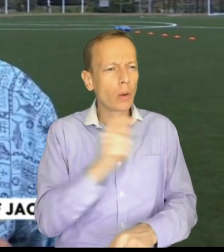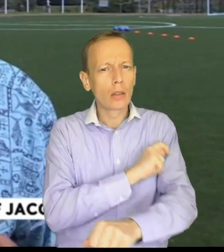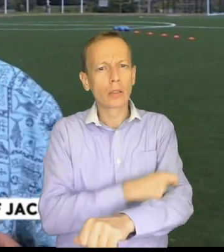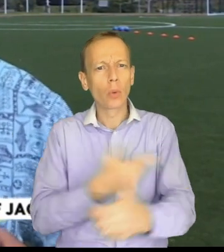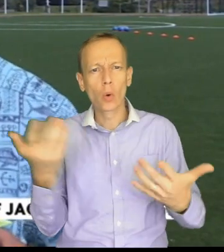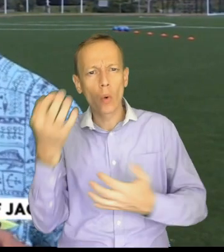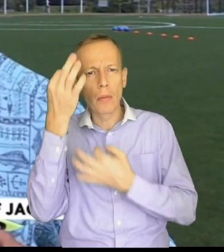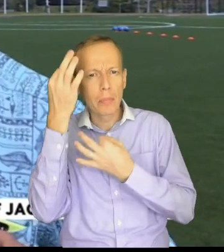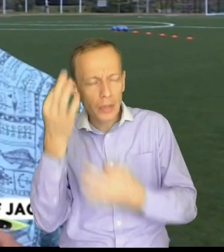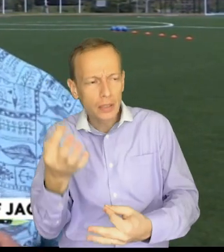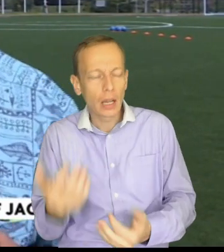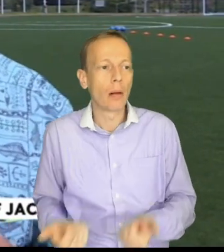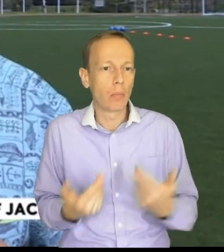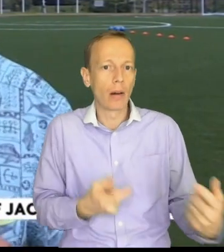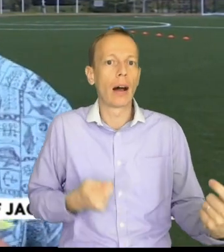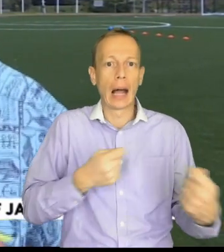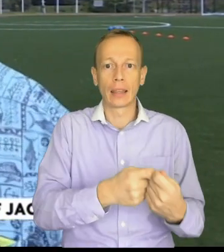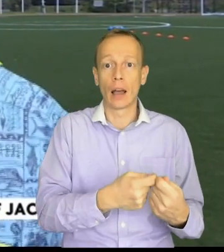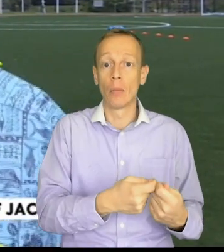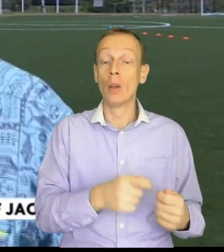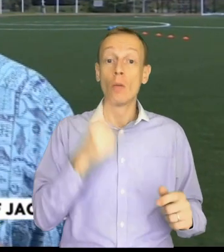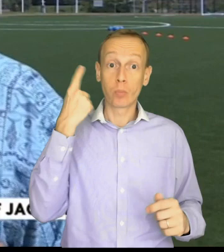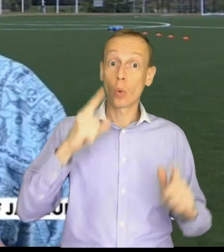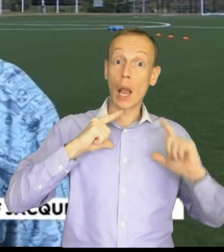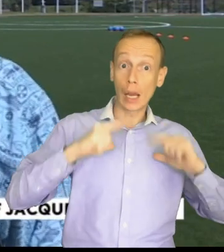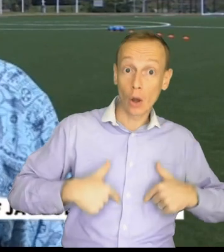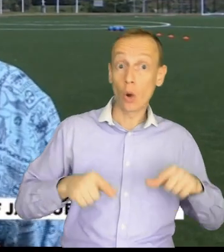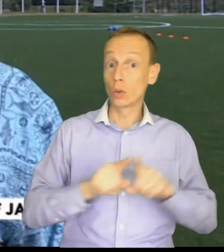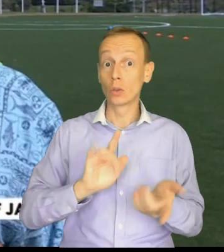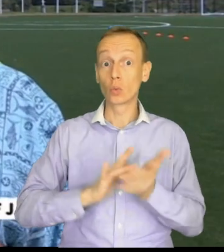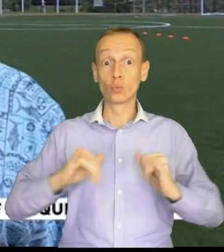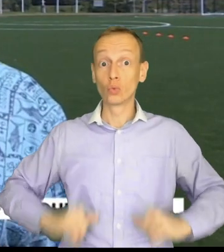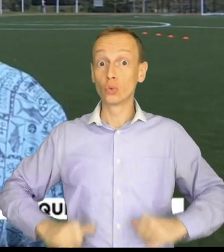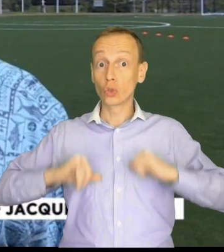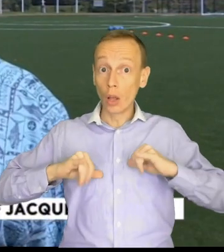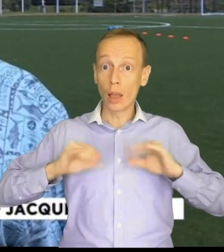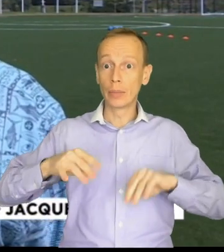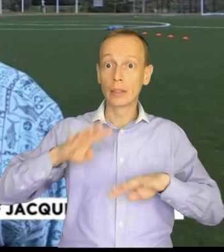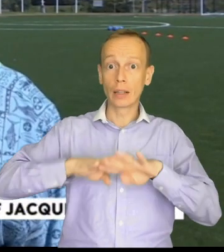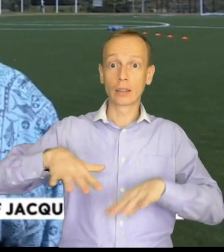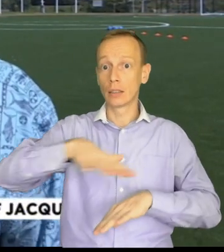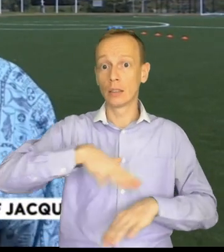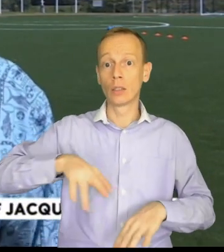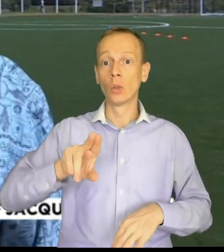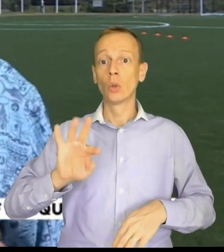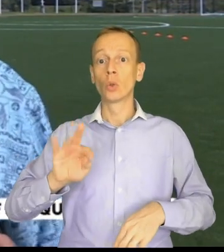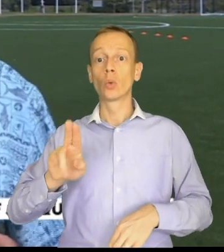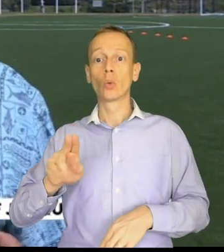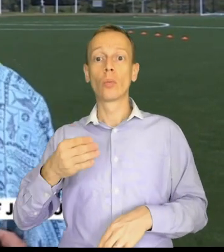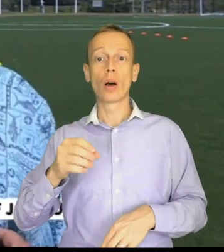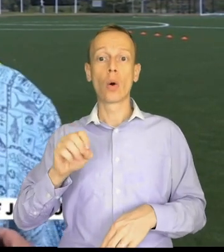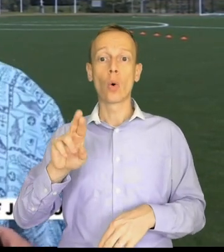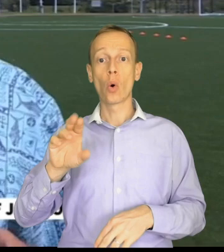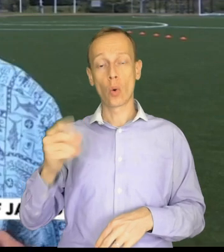activité non seulement de la population scolaire, mais aussi de tous les jeunes du quartier donc, de Utumoro, quand on sait que